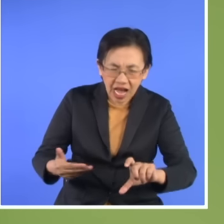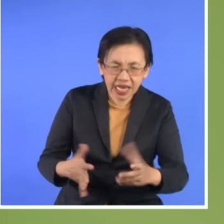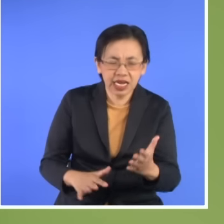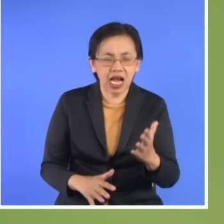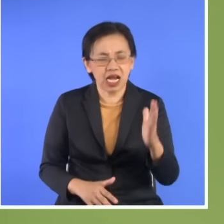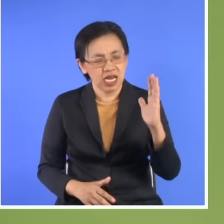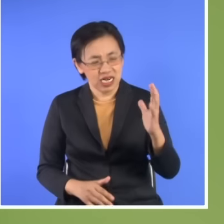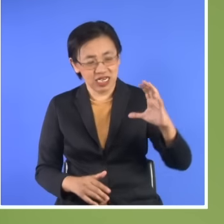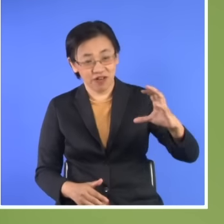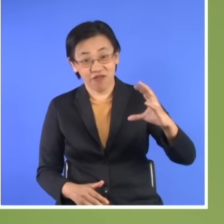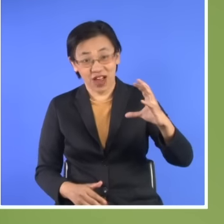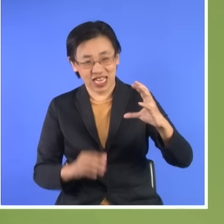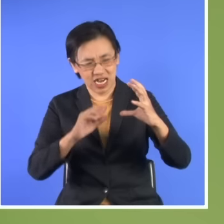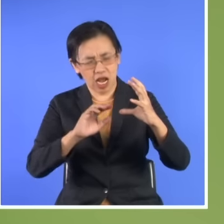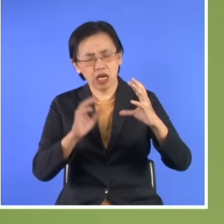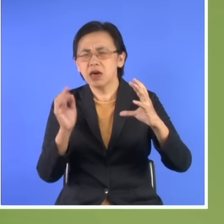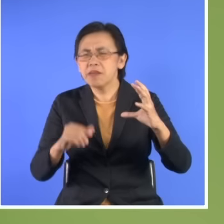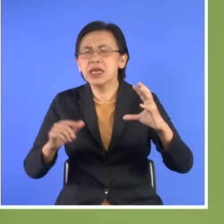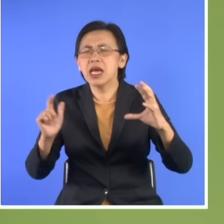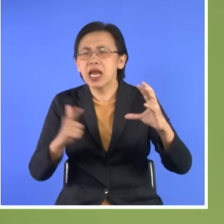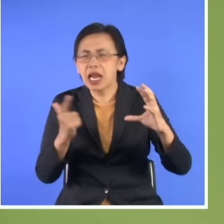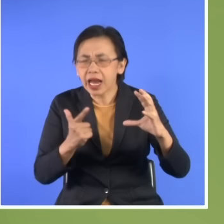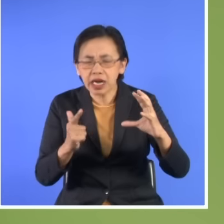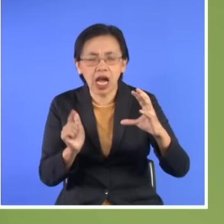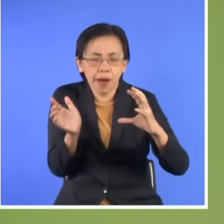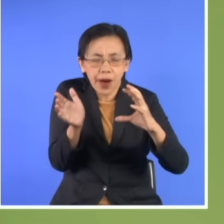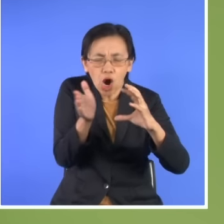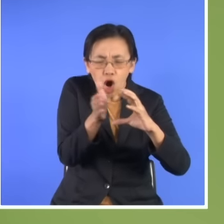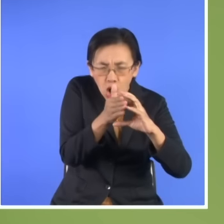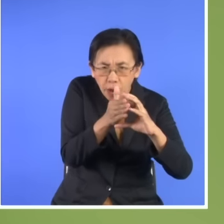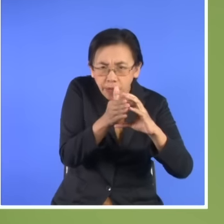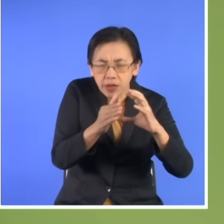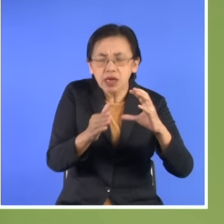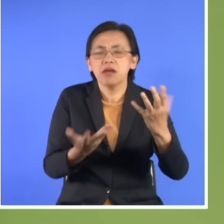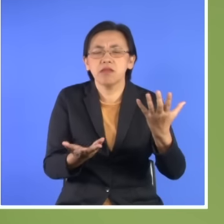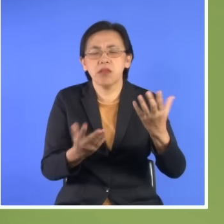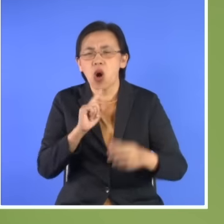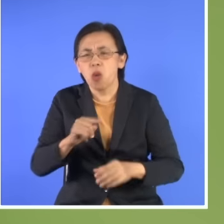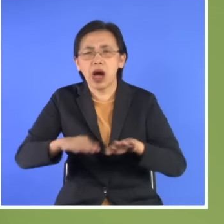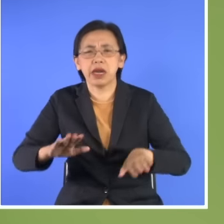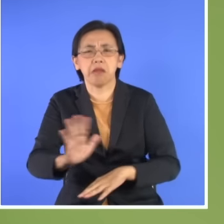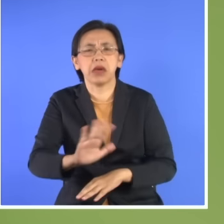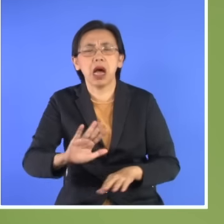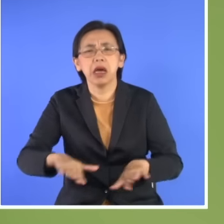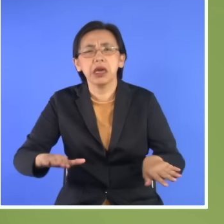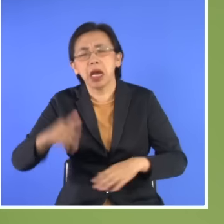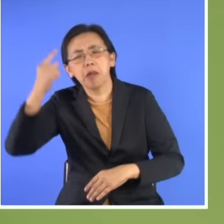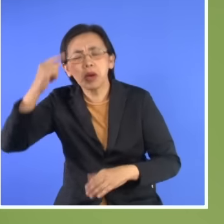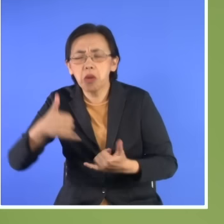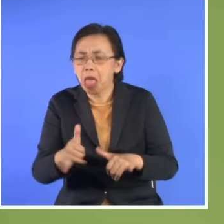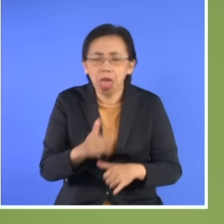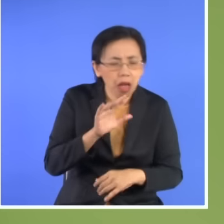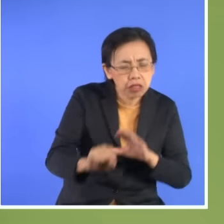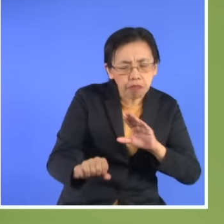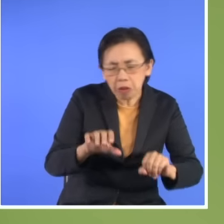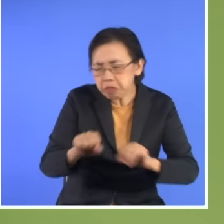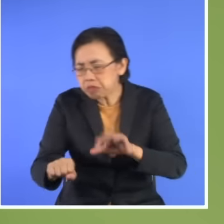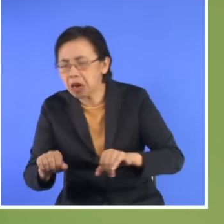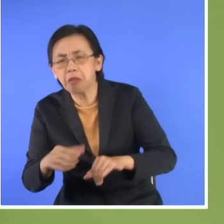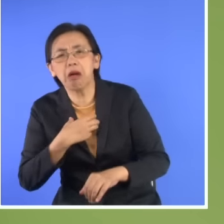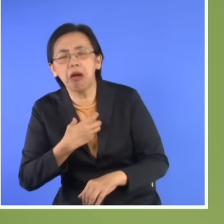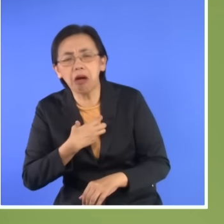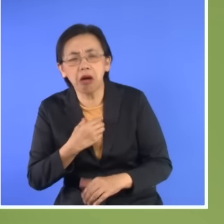มั้ยรือยังไงอจเห็กครอบใชไอ้จะไปว่าเด็กว่าไม่ได้คือเด็กก็ภาษาเด็กวิ่งซนเห็นอะไรก็อยากจะไปจับอะไรอย่างเงี้ยแล้ว